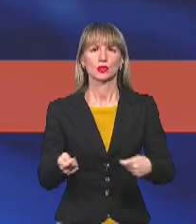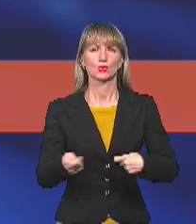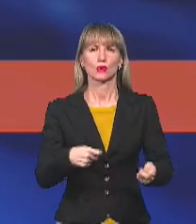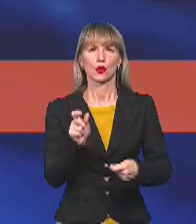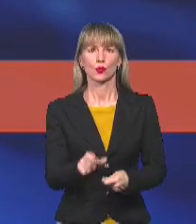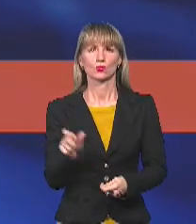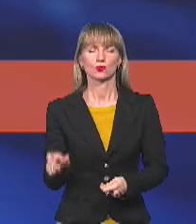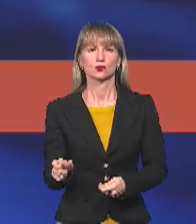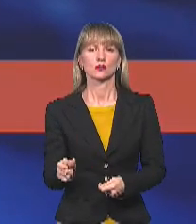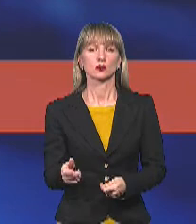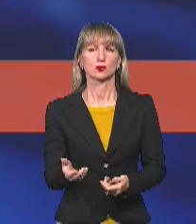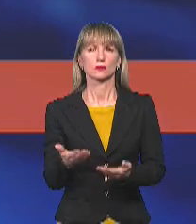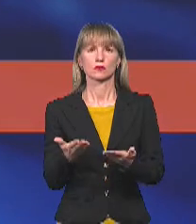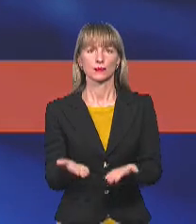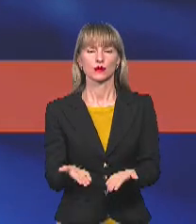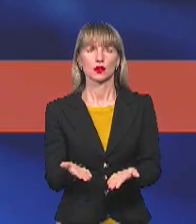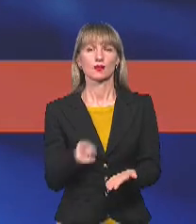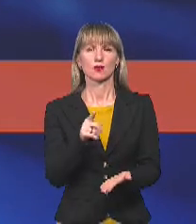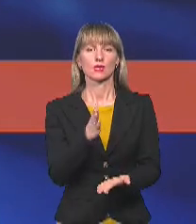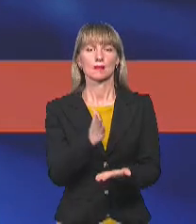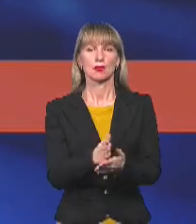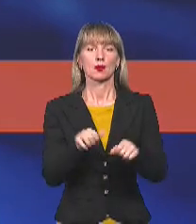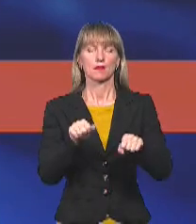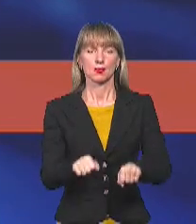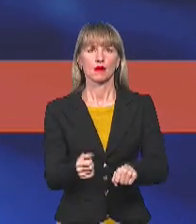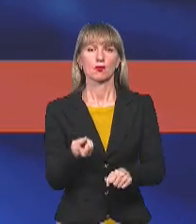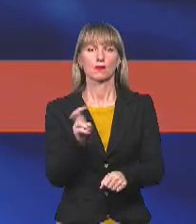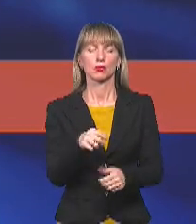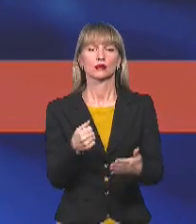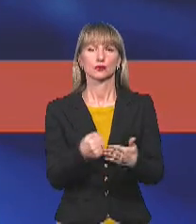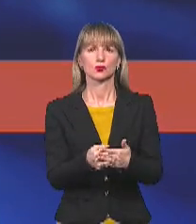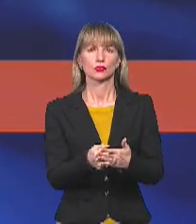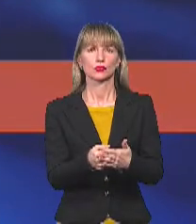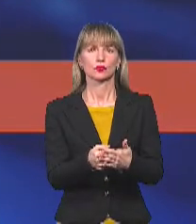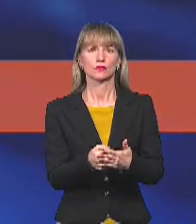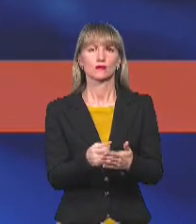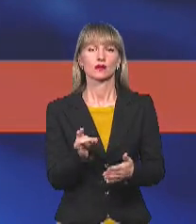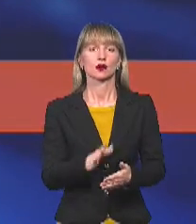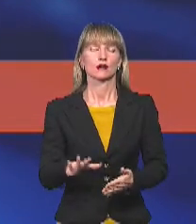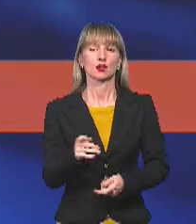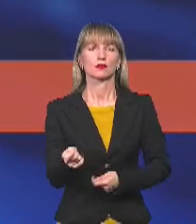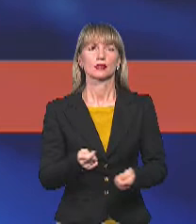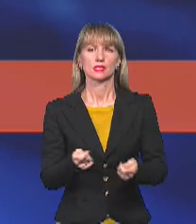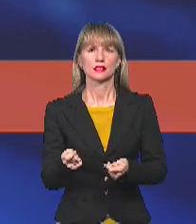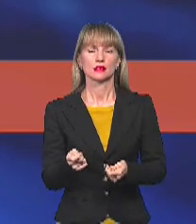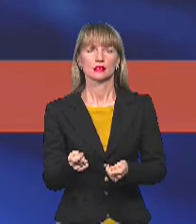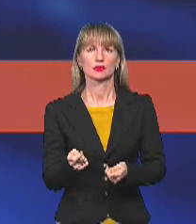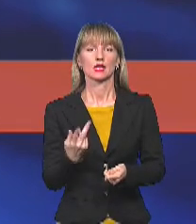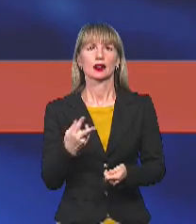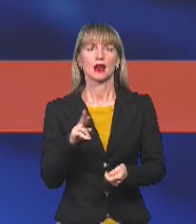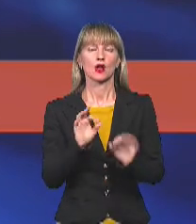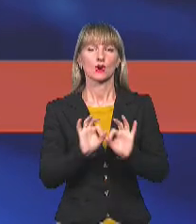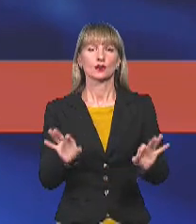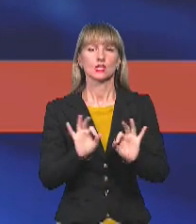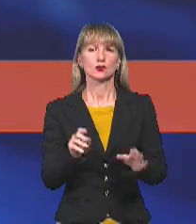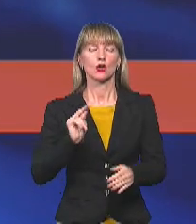торгуючих, будь ласка, вони мають право звертатися до районних адміністрацій для